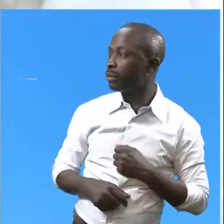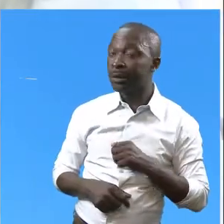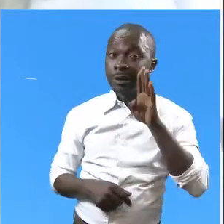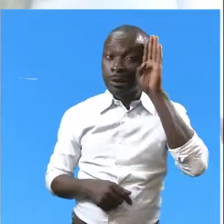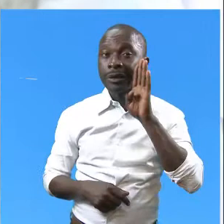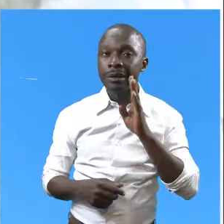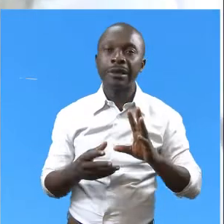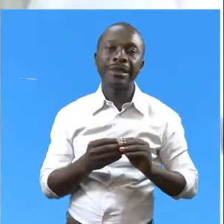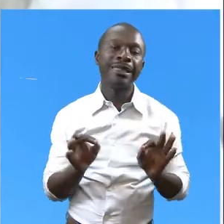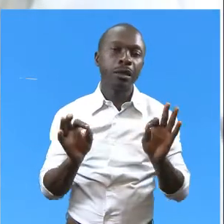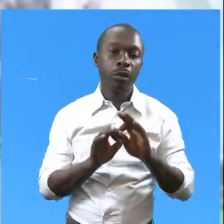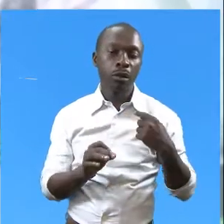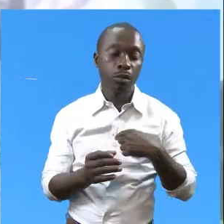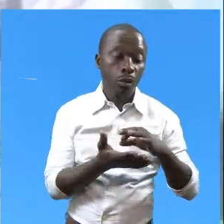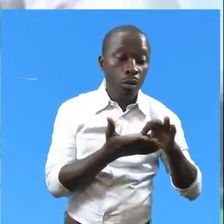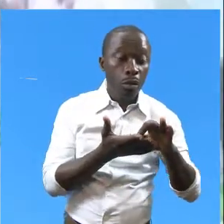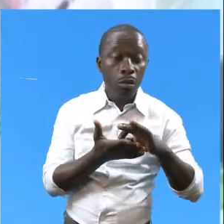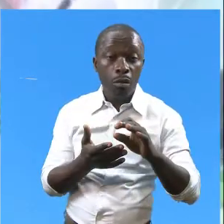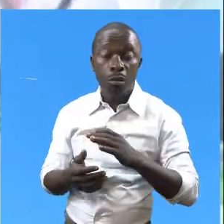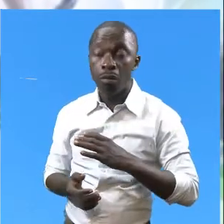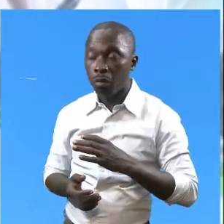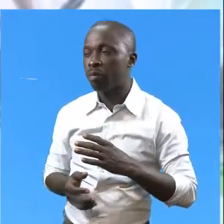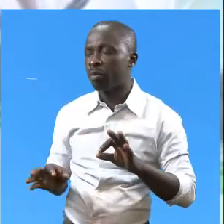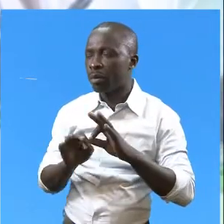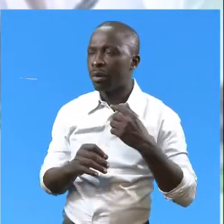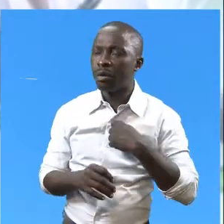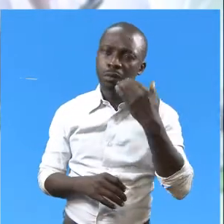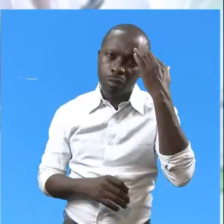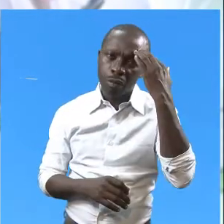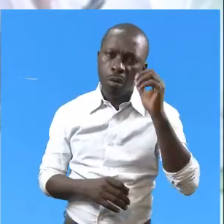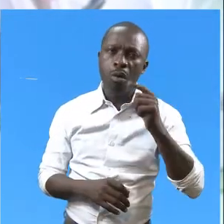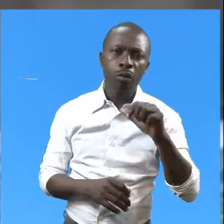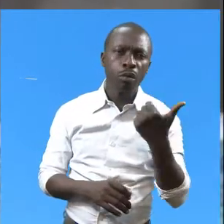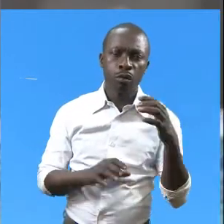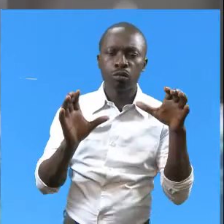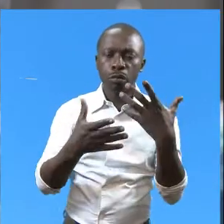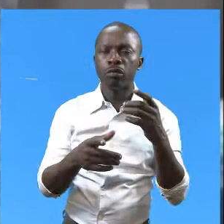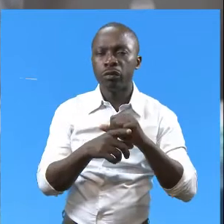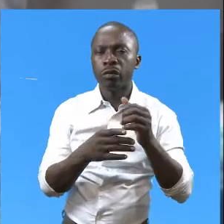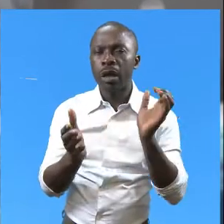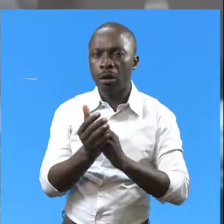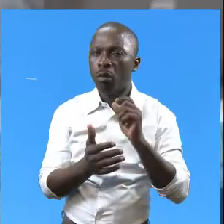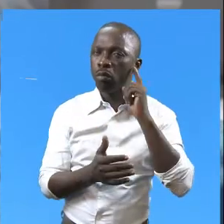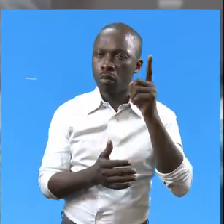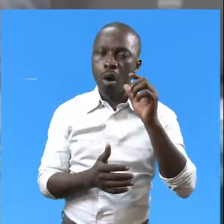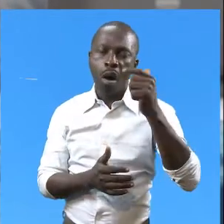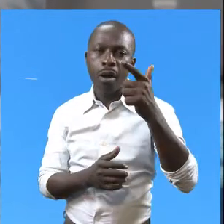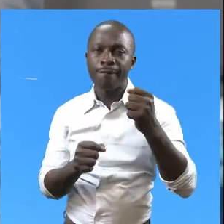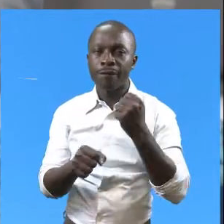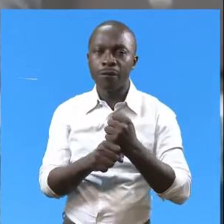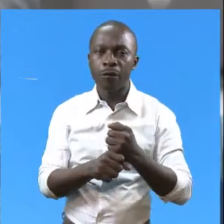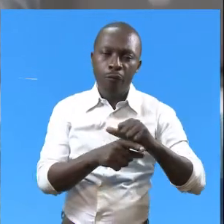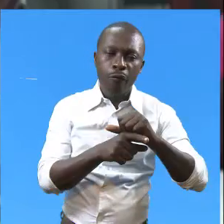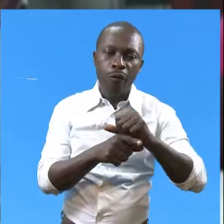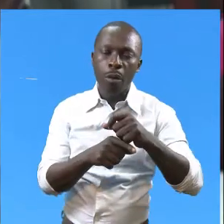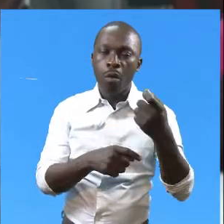Bakari, ces chiffres sont importants malgré et peuvent être améliorés d'ici la fin de l'exercice. Pour le